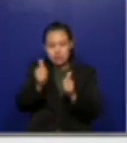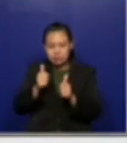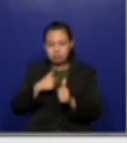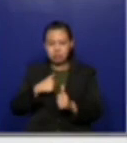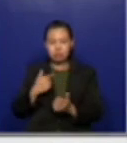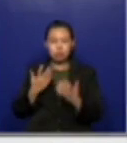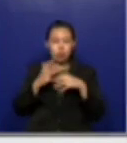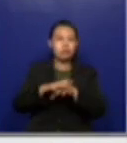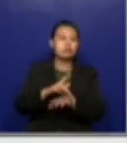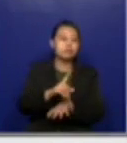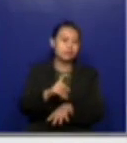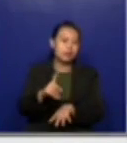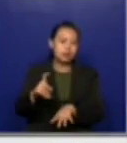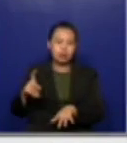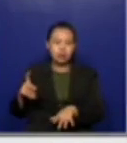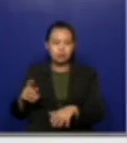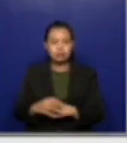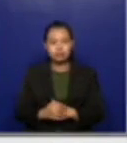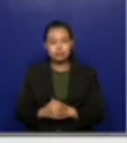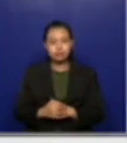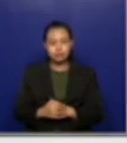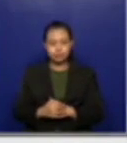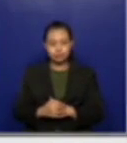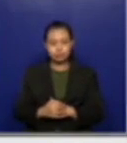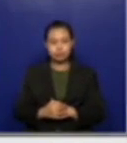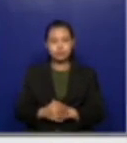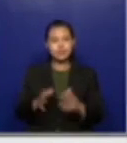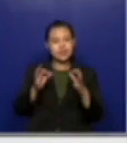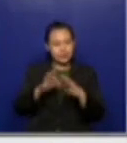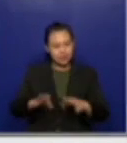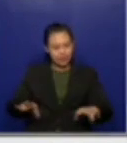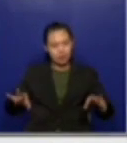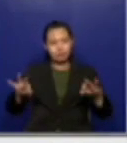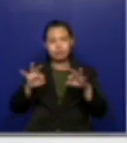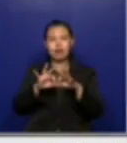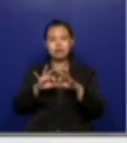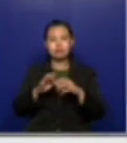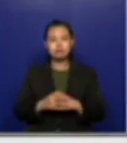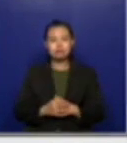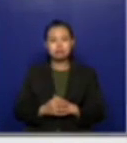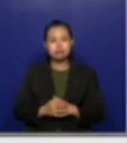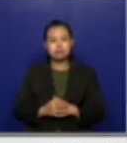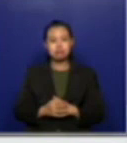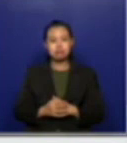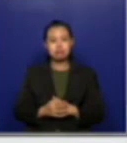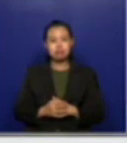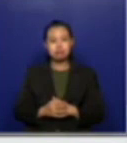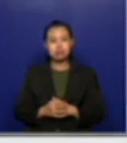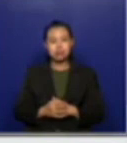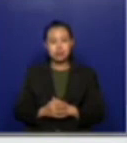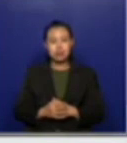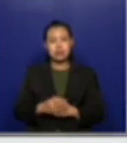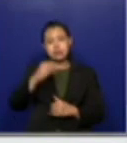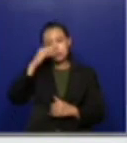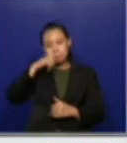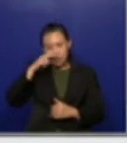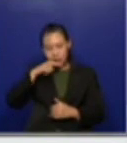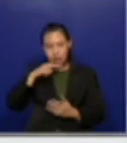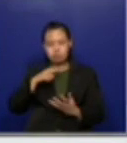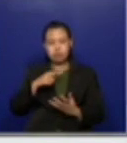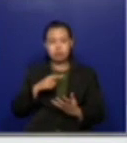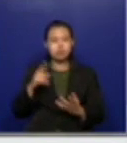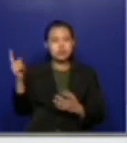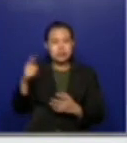ารพครับท่านเคยคิดไหมครับว่าเครื่องยนต์สำคัญคิดที่จิรายุไม่คิดยังไงก็ออกมาพูดแล้วการบริโภคภายในประเทศการท่องเที่ยวภายในประเ